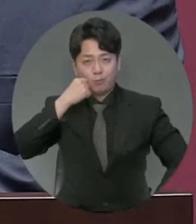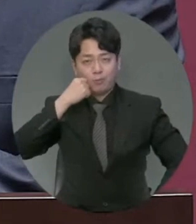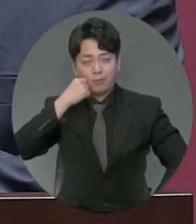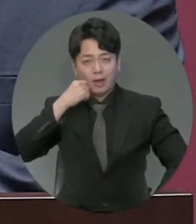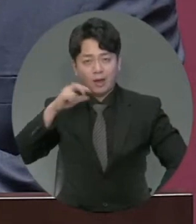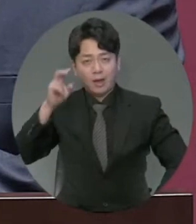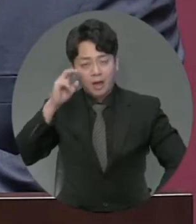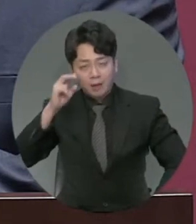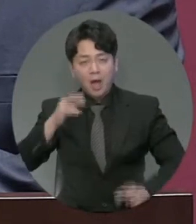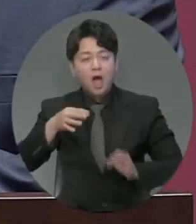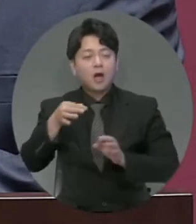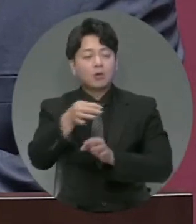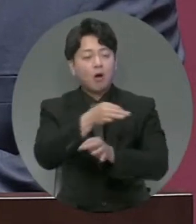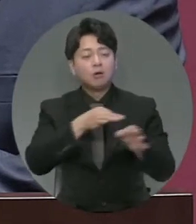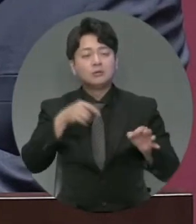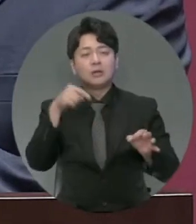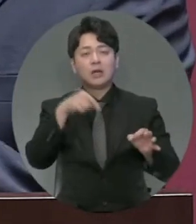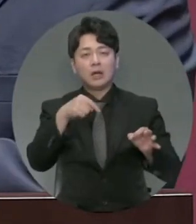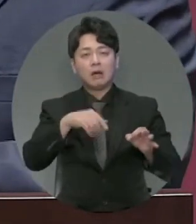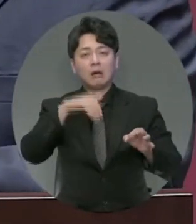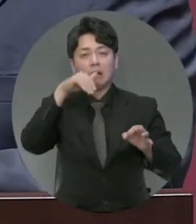경제적인 문제가